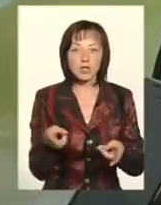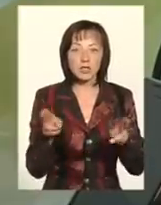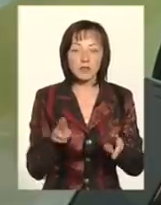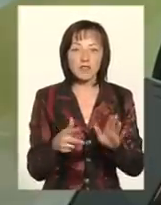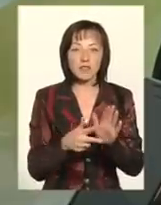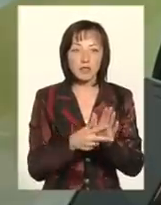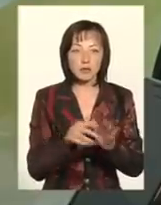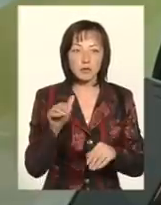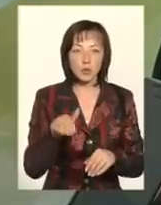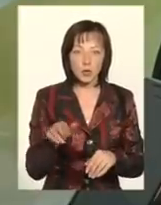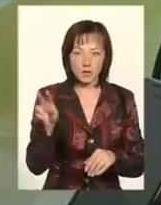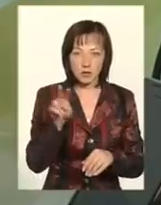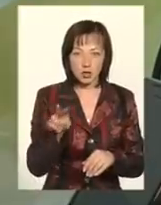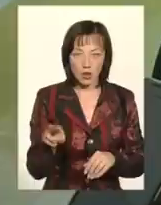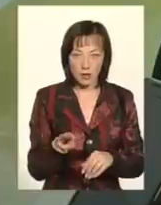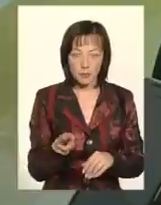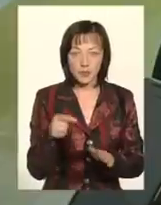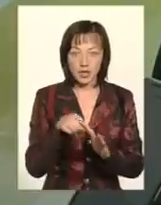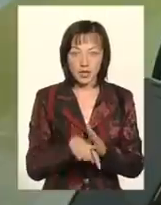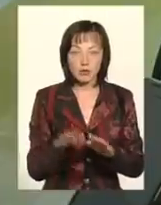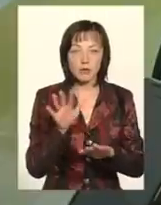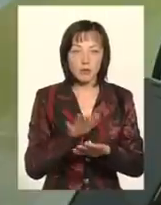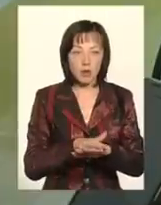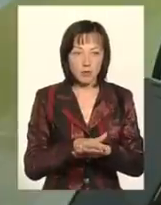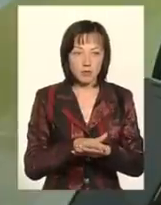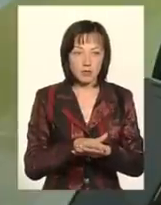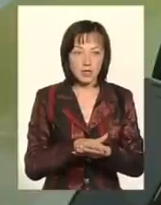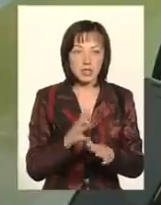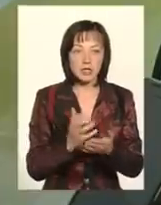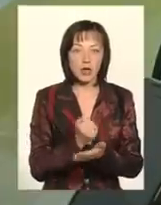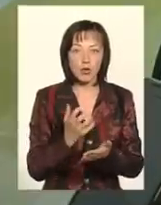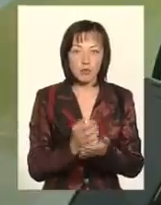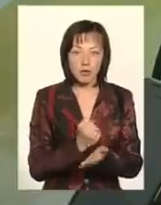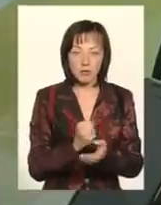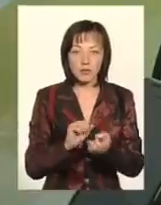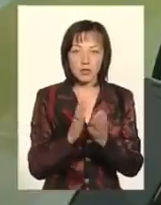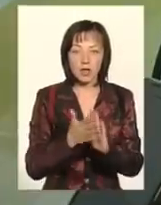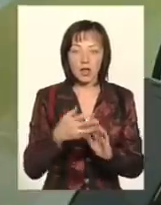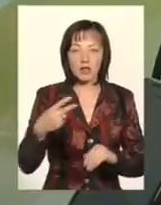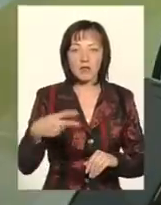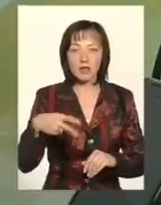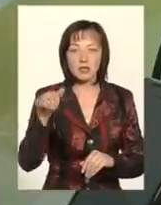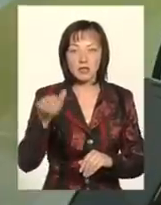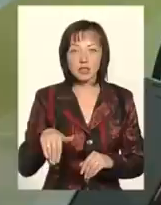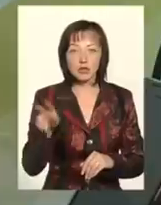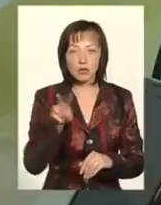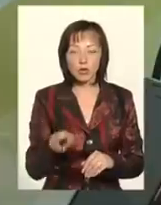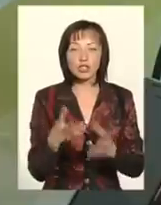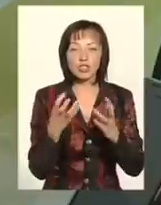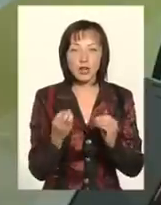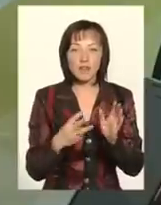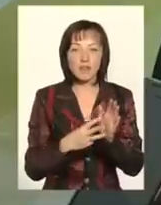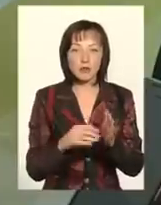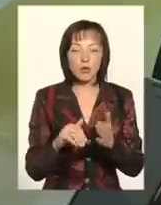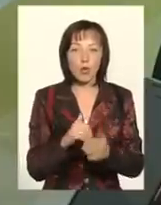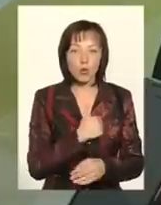8 000 доларів США значить банк заробив в цілому якщо брати в доларах 20 000 до$в хоче заробити Ще вісім